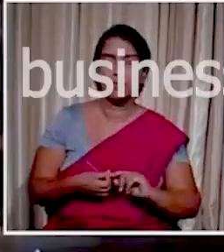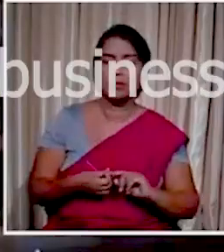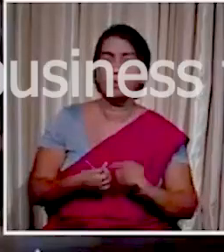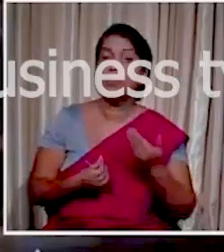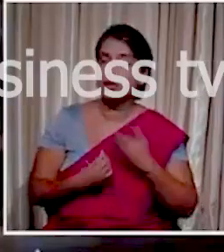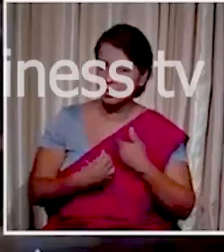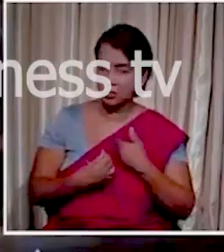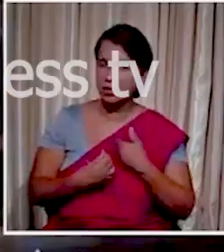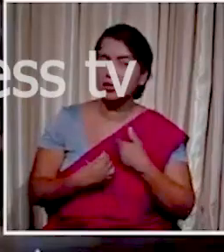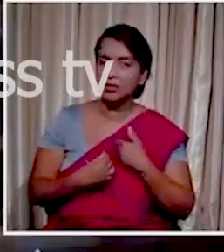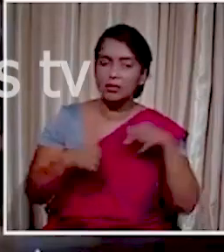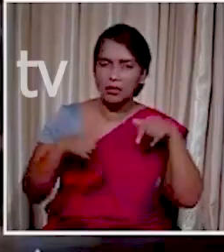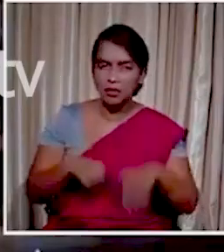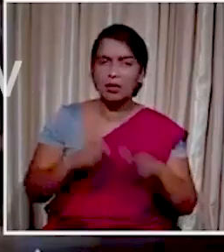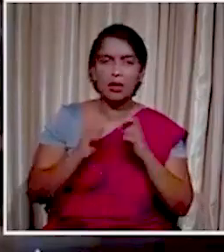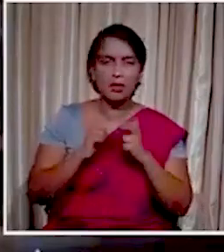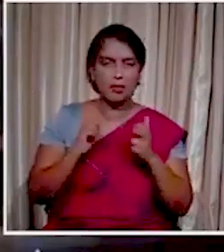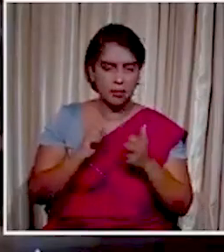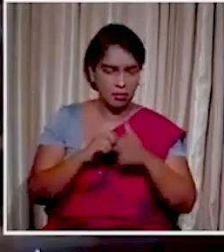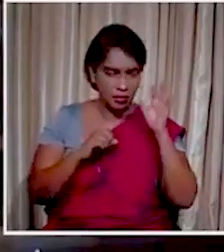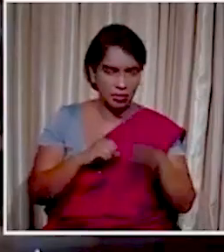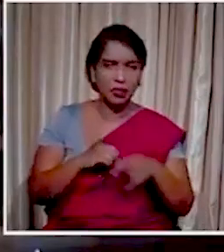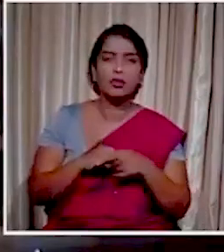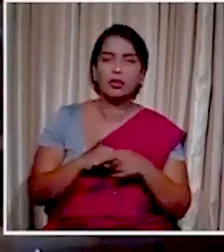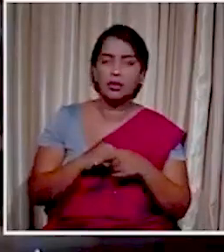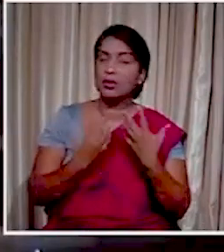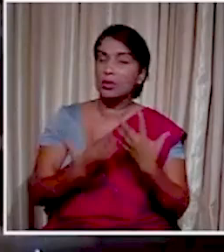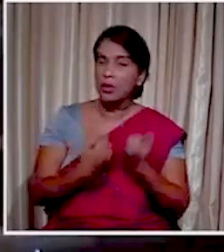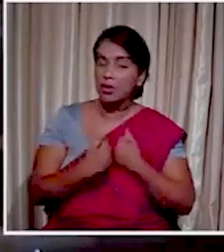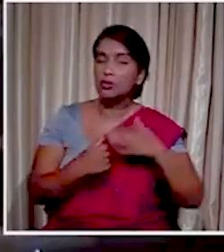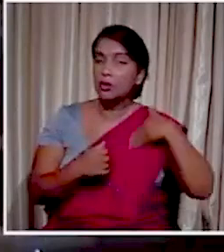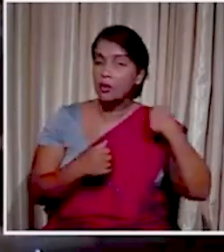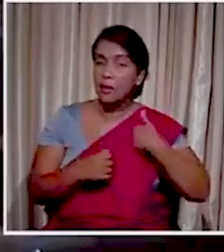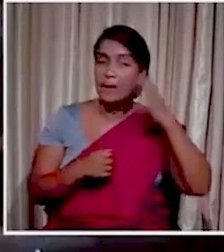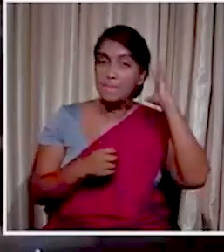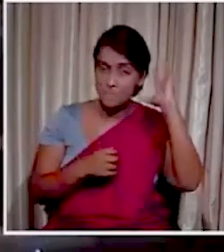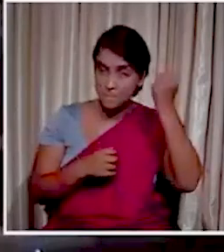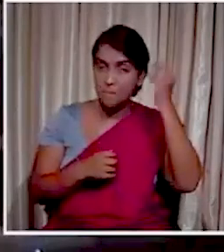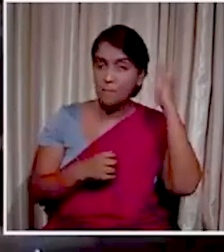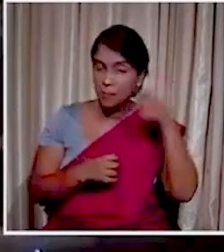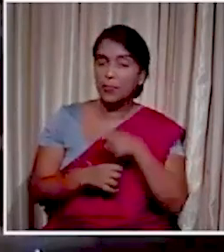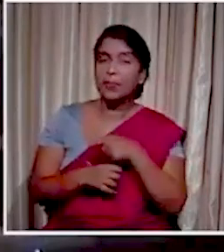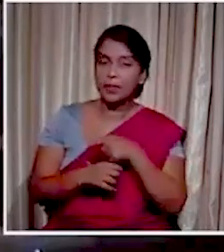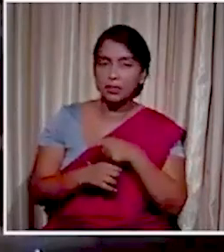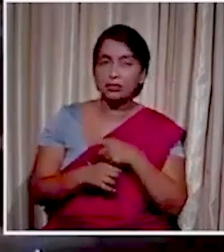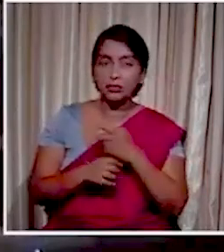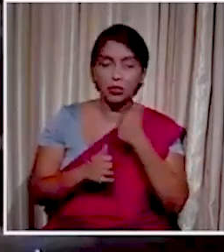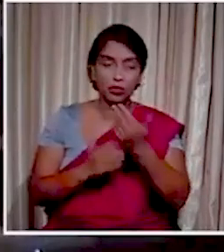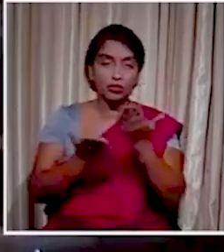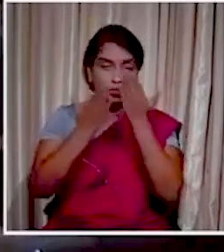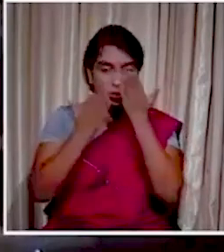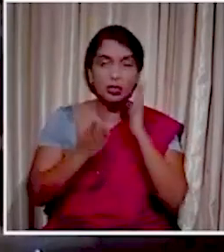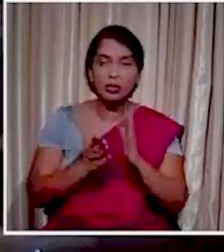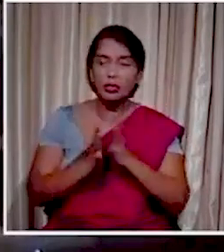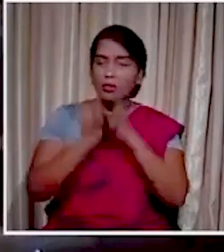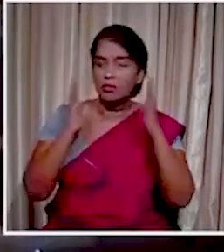අපි මේ ඇති වී තිබෙන තත්වයෙන් ලබාගත හැකි මහඟු ප්‍රතිඵල මහඟු ආදර්ශයන්